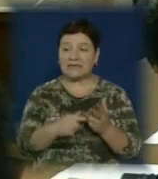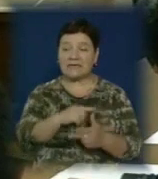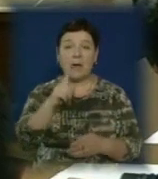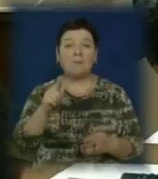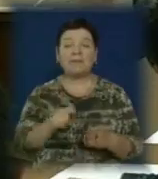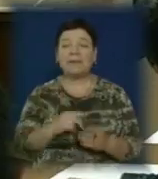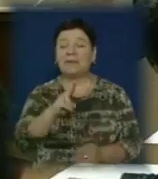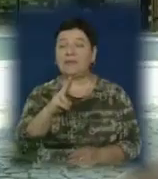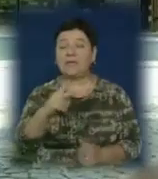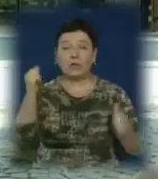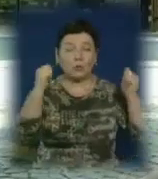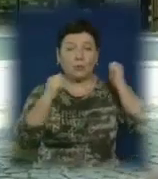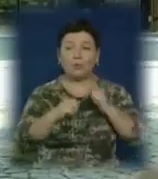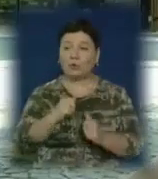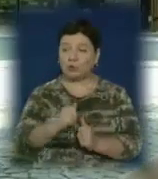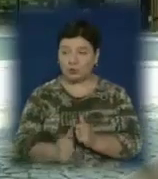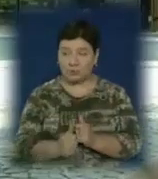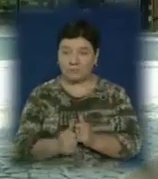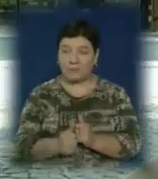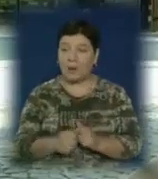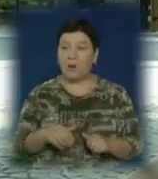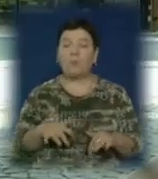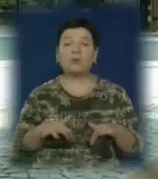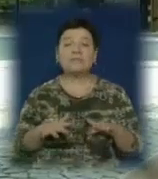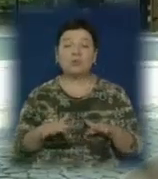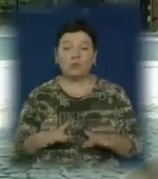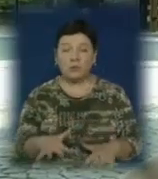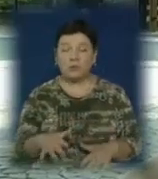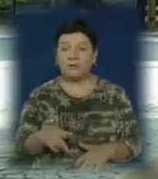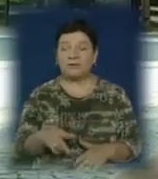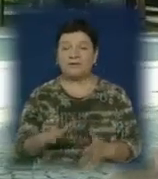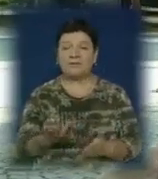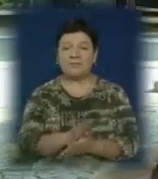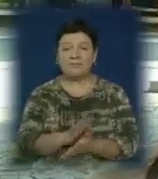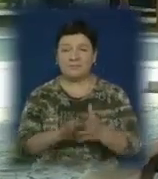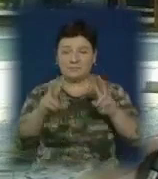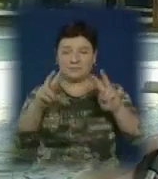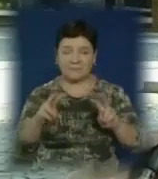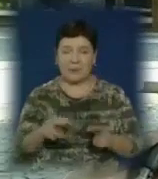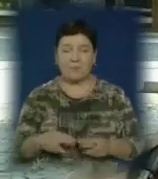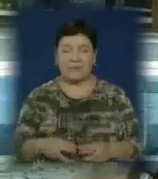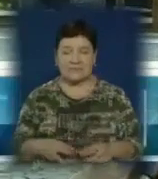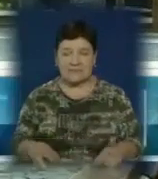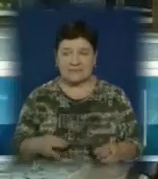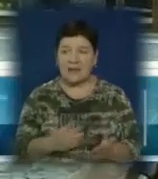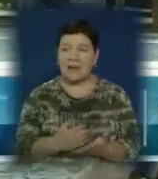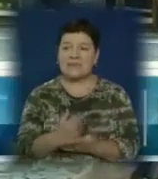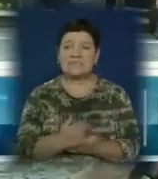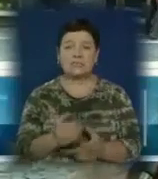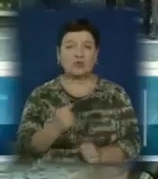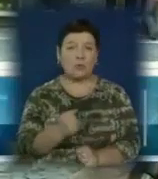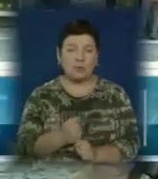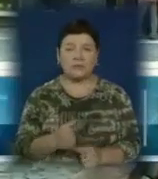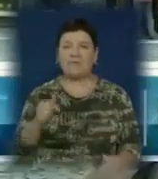які турбують кожного. Три людини пройшли процедуру фільтрації. Там були вимоги, які озвучувало міністерство. Так, це там стаж роботи,